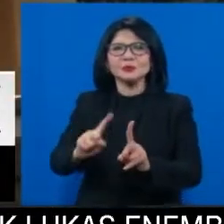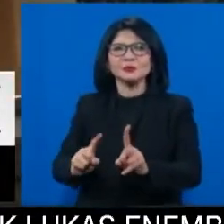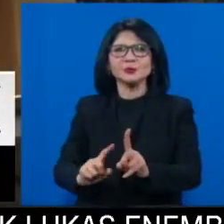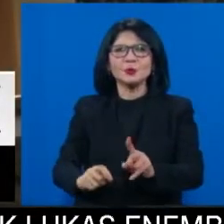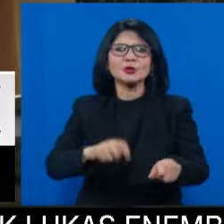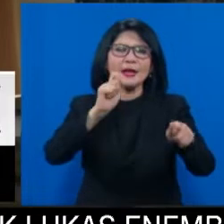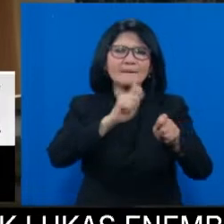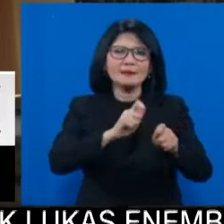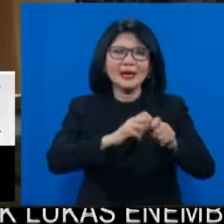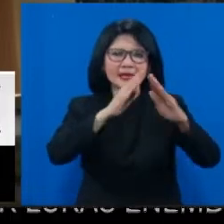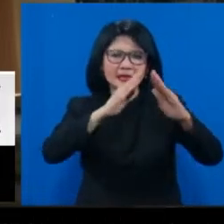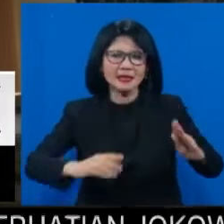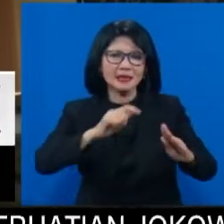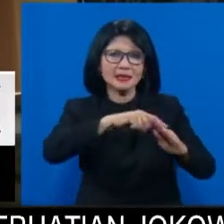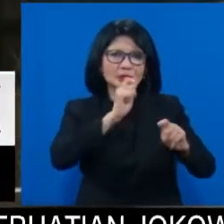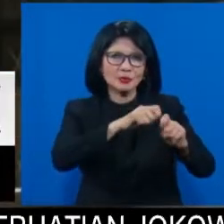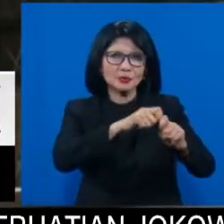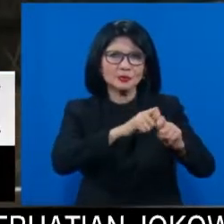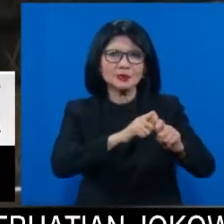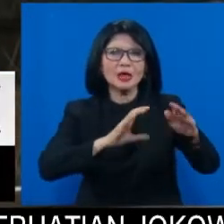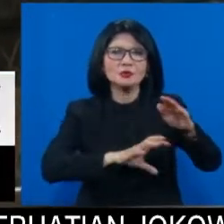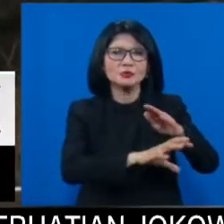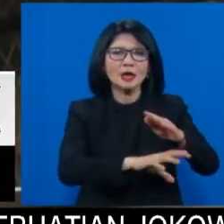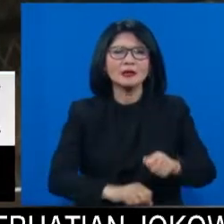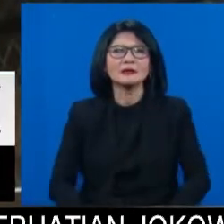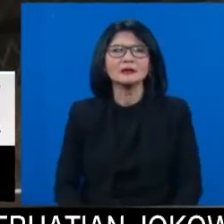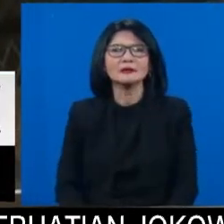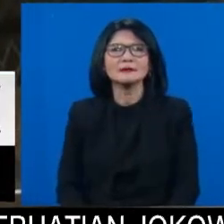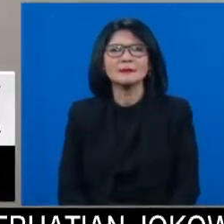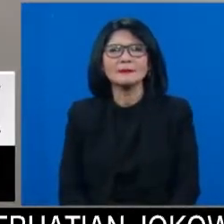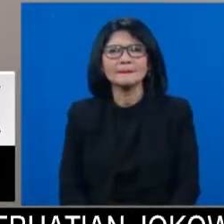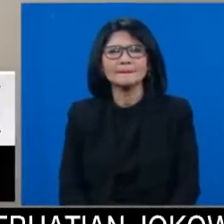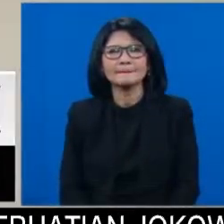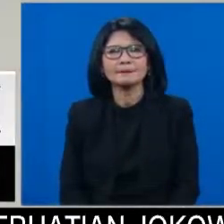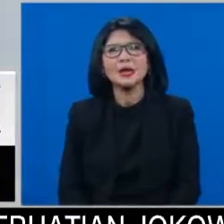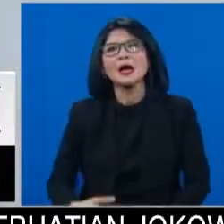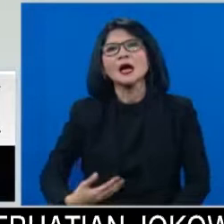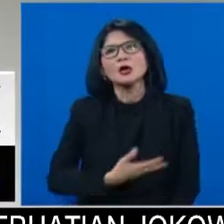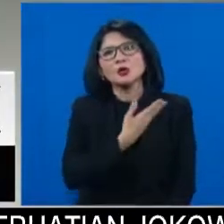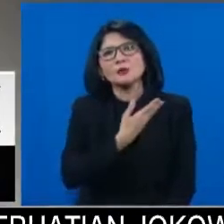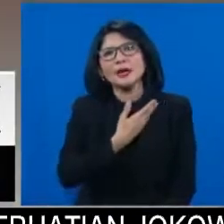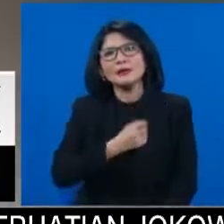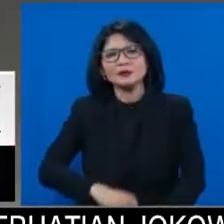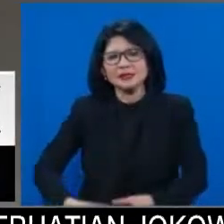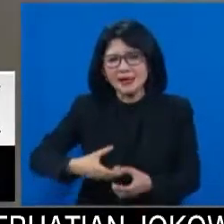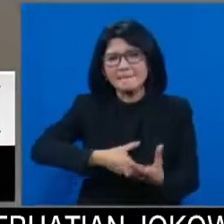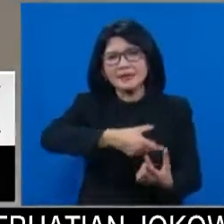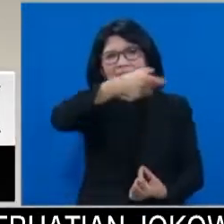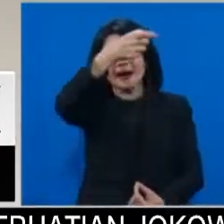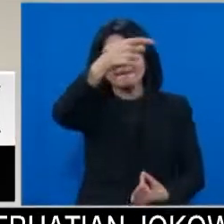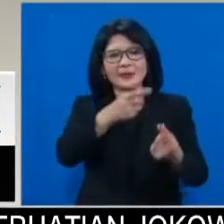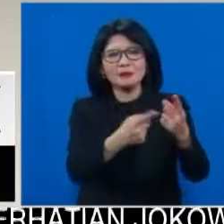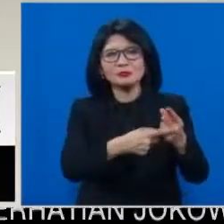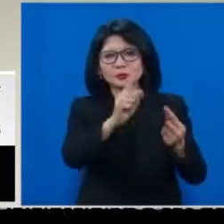sedang memperbaiki atap gudang farmasi milik Dinas Kesehatan Kota Cilegon pada Rabu siang. Korban diduga menyentuh batang bambu yang menempel pada